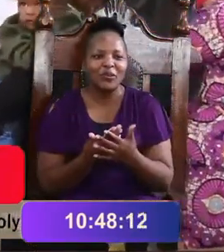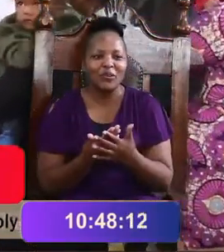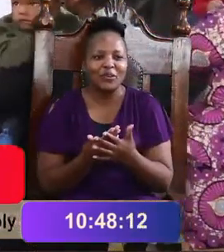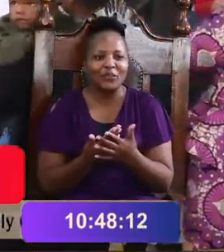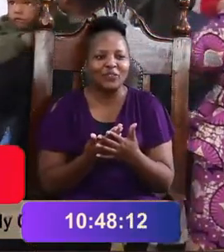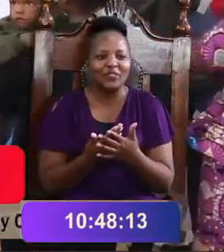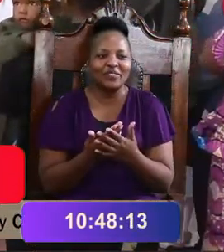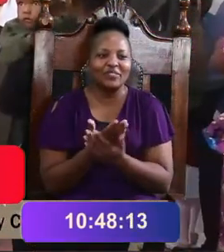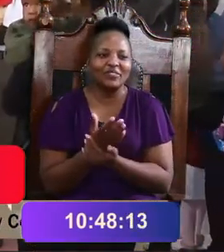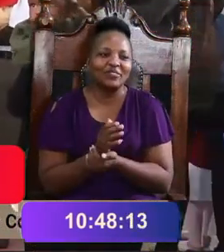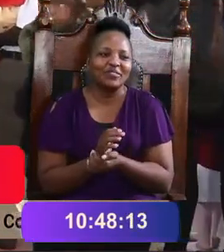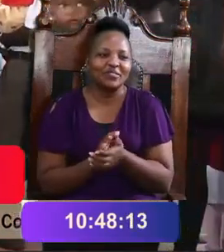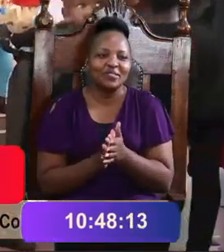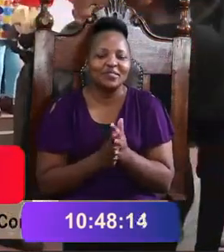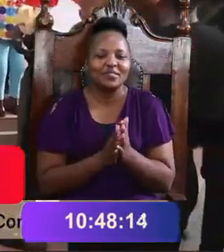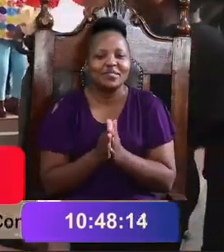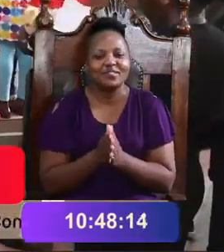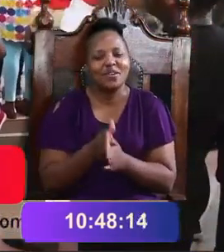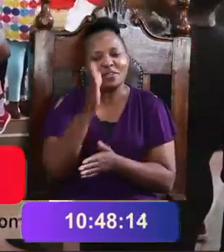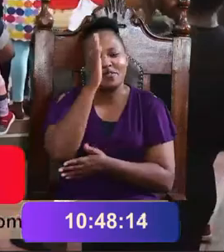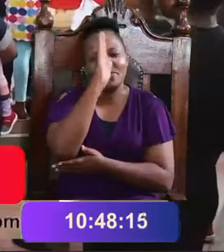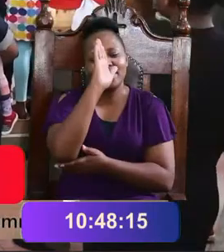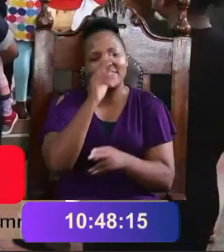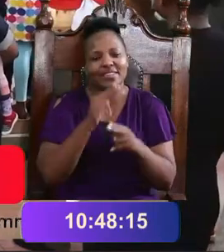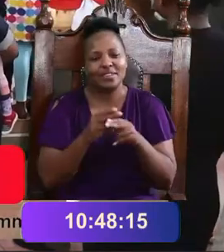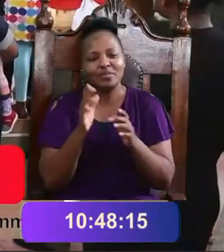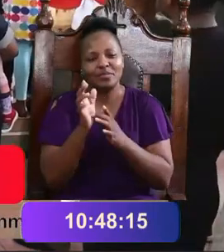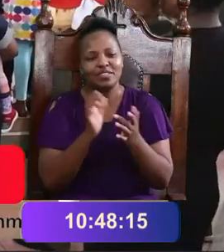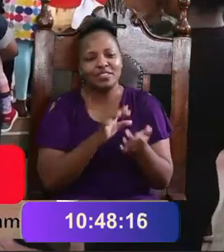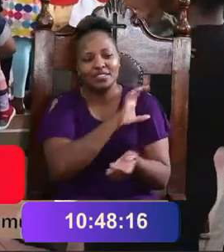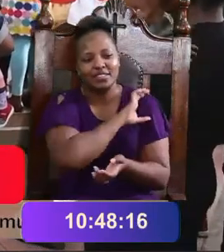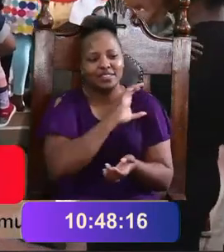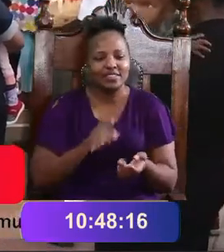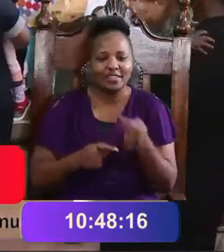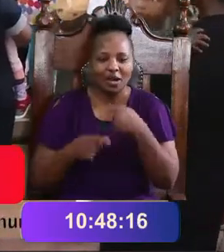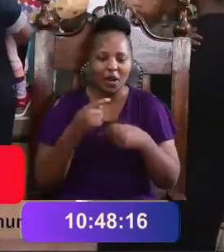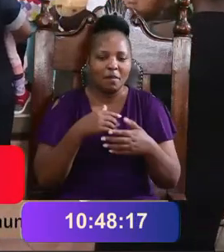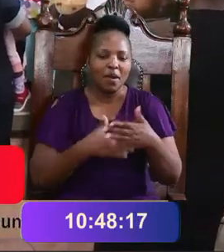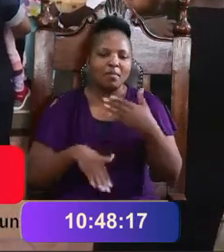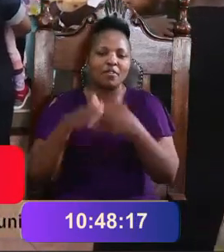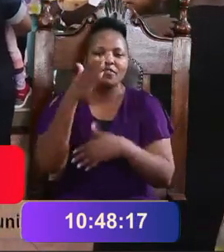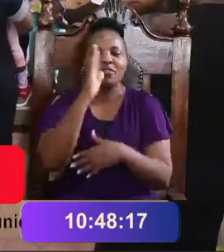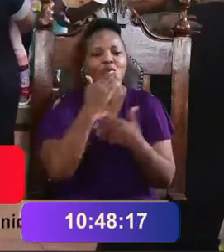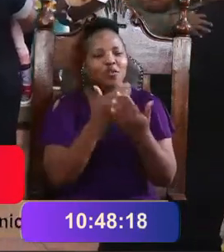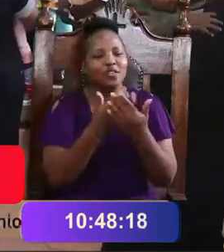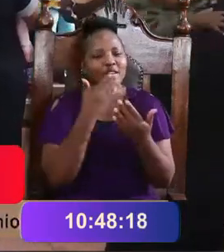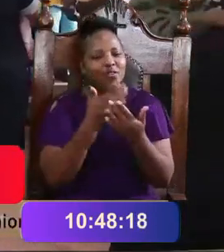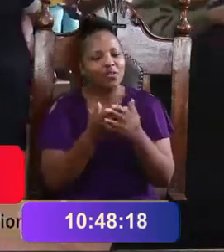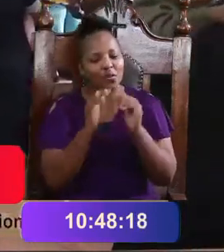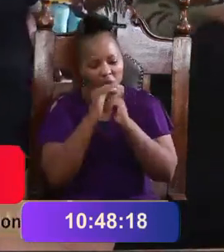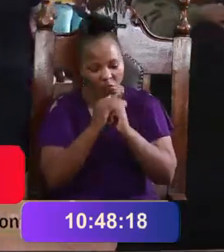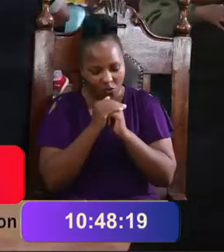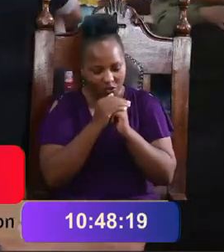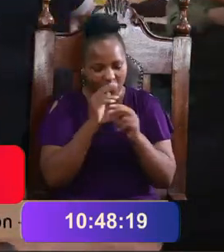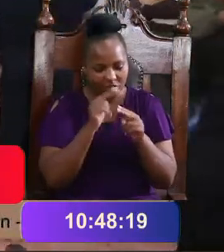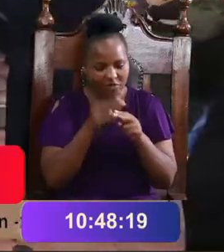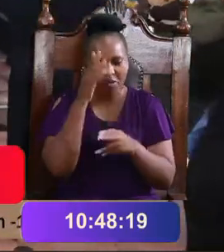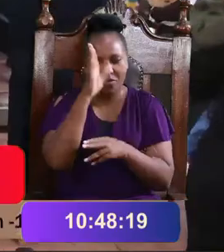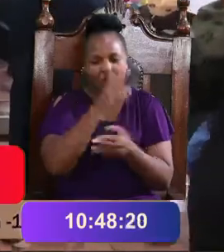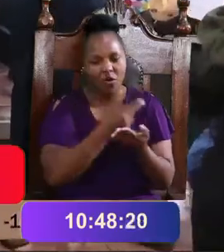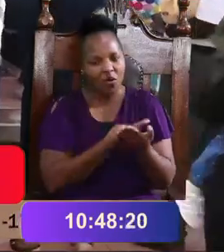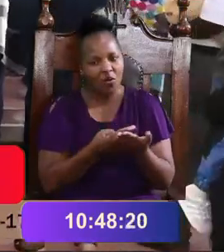tusimame wote tafadhali. Baba Mwenyezi, katika jina la Yesu Kristo tuko mbele zako na tunakushukuru na kuliabudu jina lako